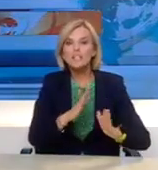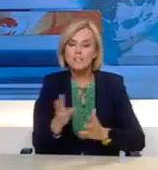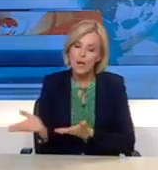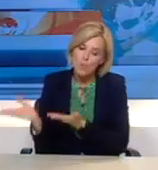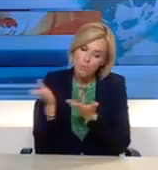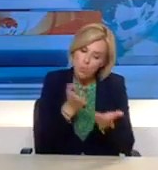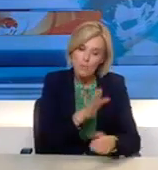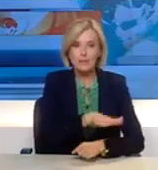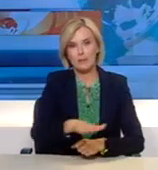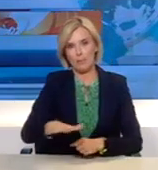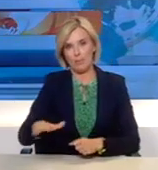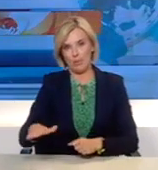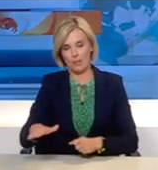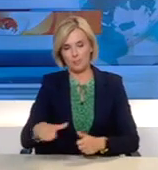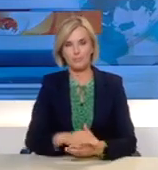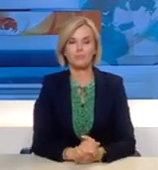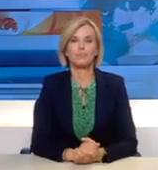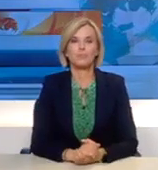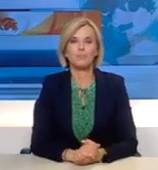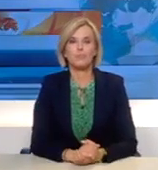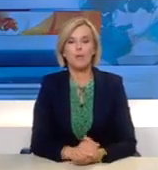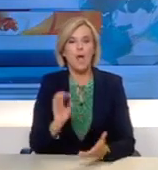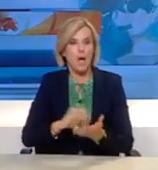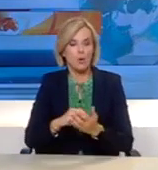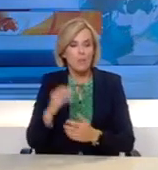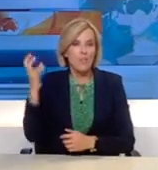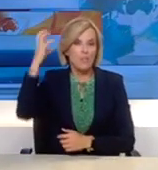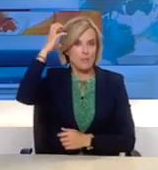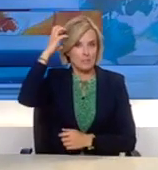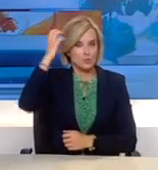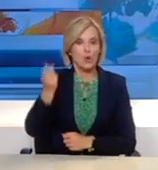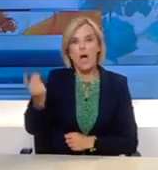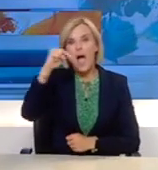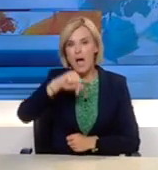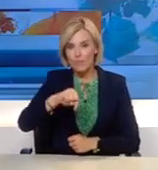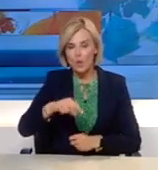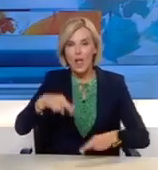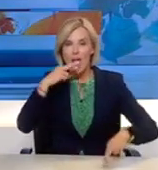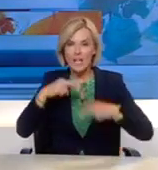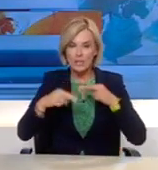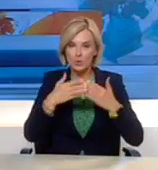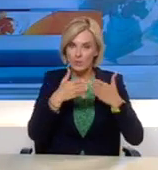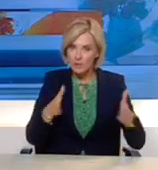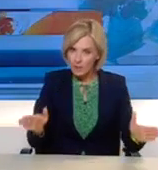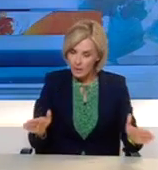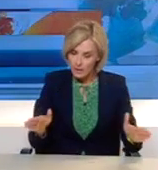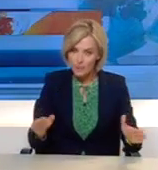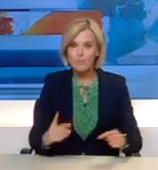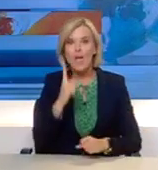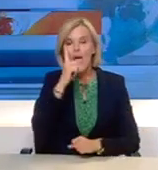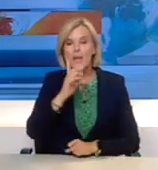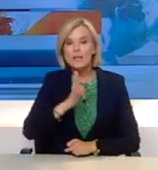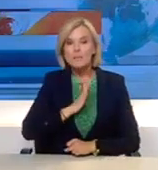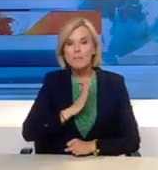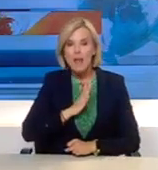αυτές. Να θυμίσω επίσης μερικούς βασικούς κανόνες για την εστίαση που ανοίγει αύριο. Η αναλογία που ισχύει είναι ένας πελάτης